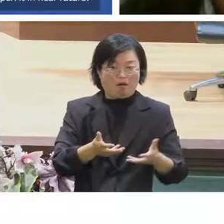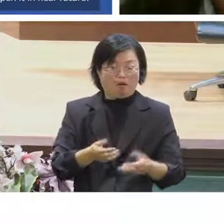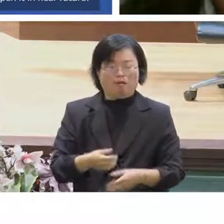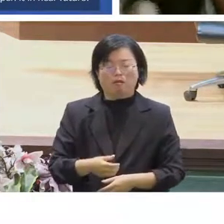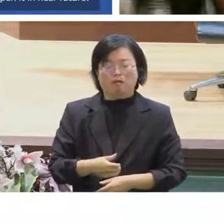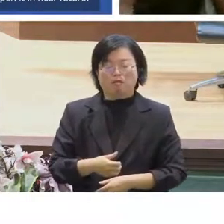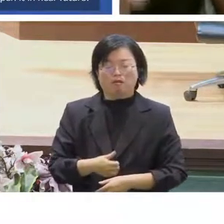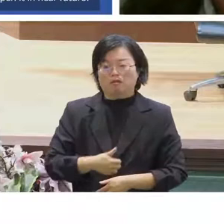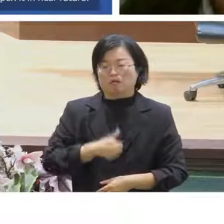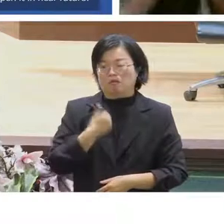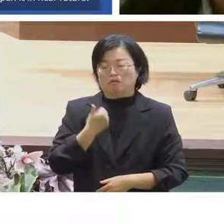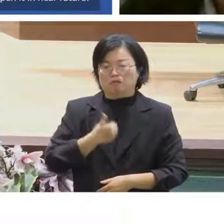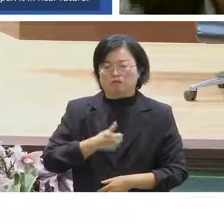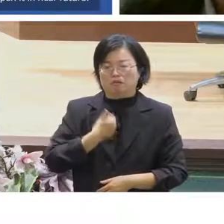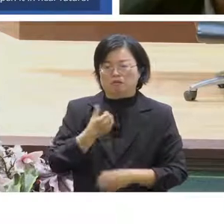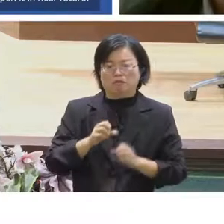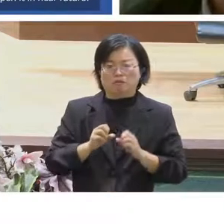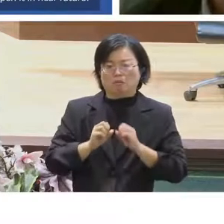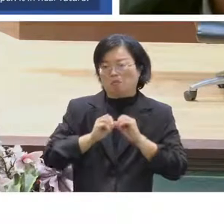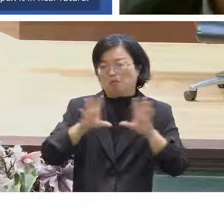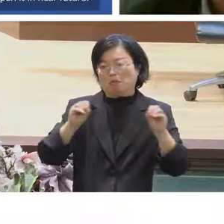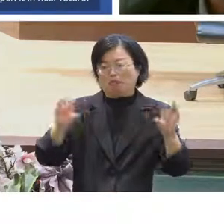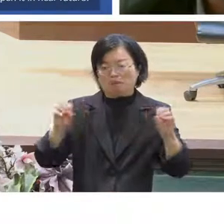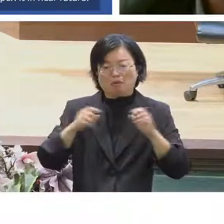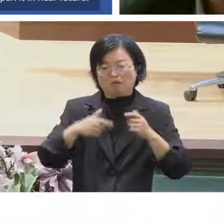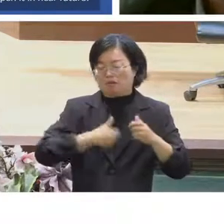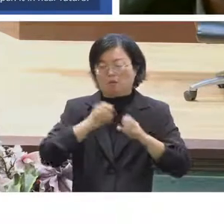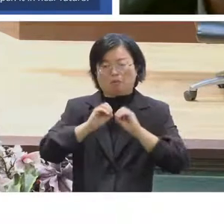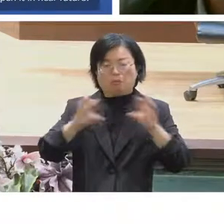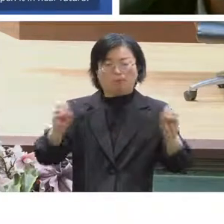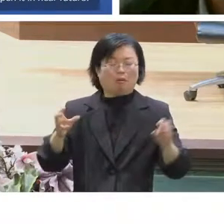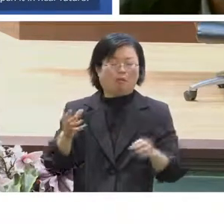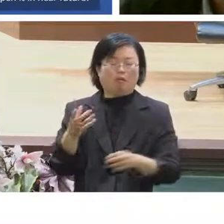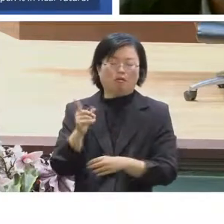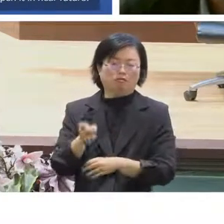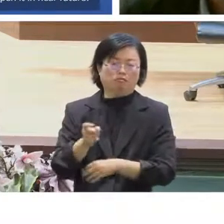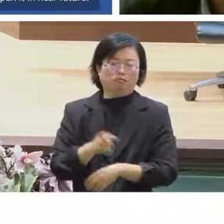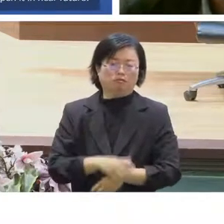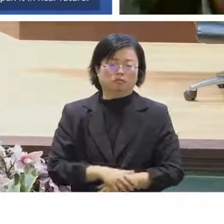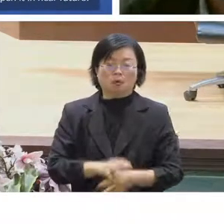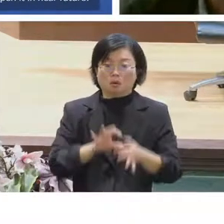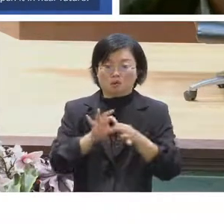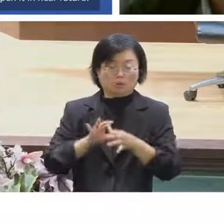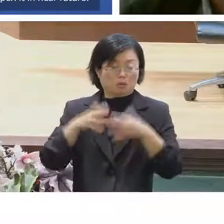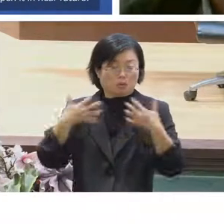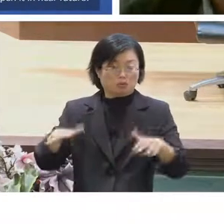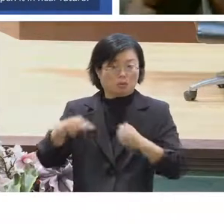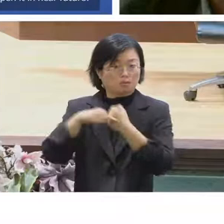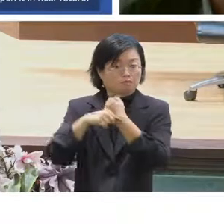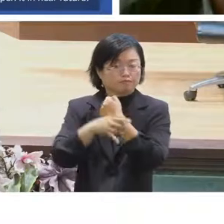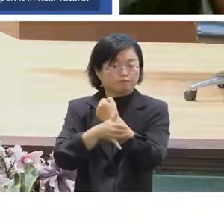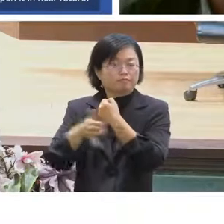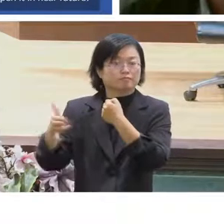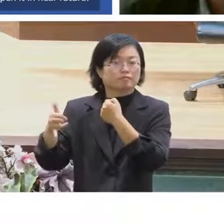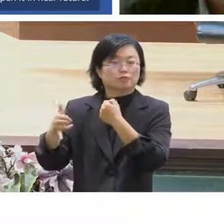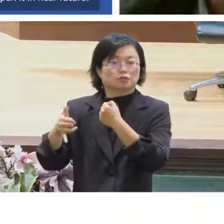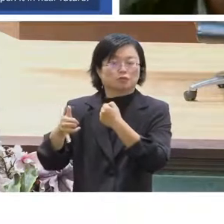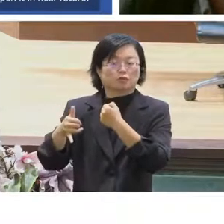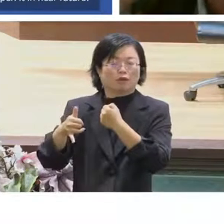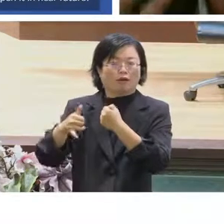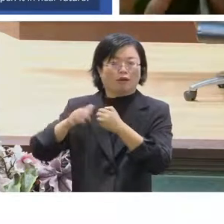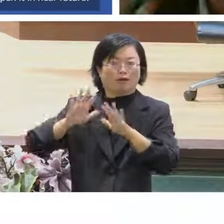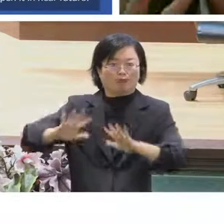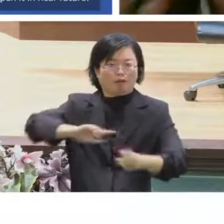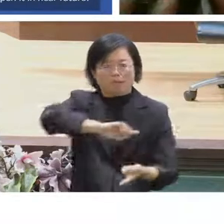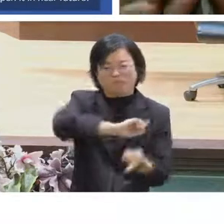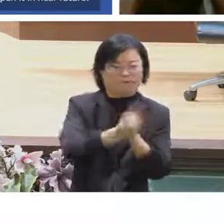further 再拿出去讲。所以因为我们自己很多研究员都变成了一个倡议者。对，其